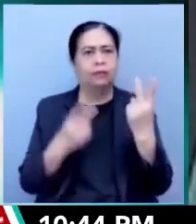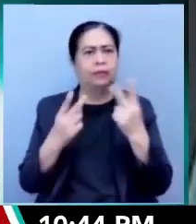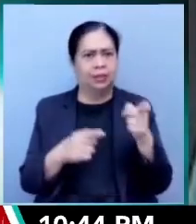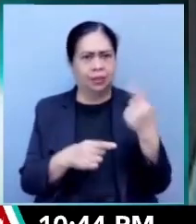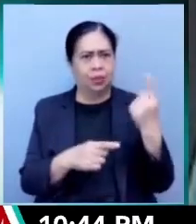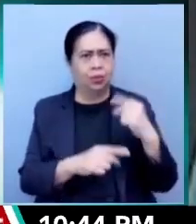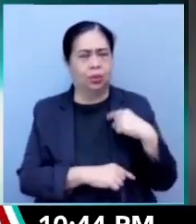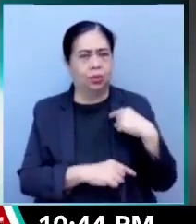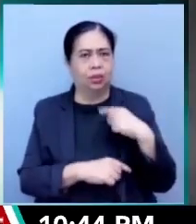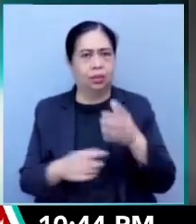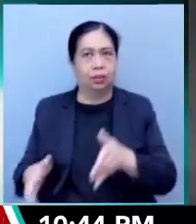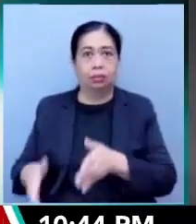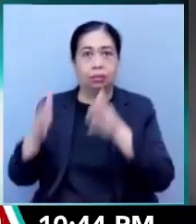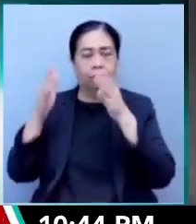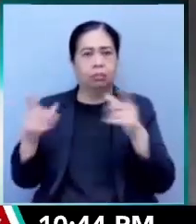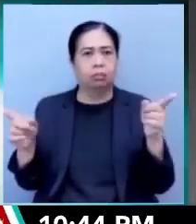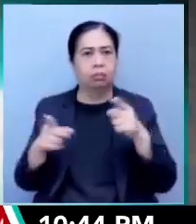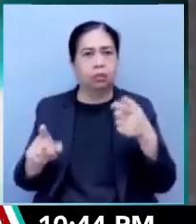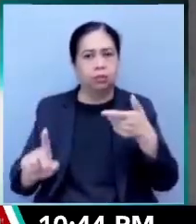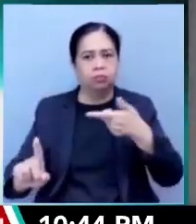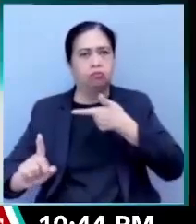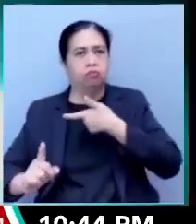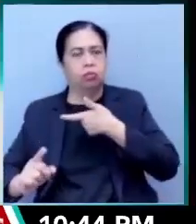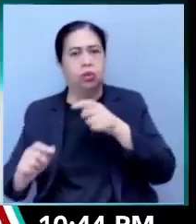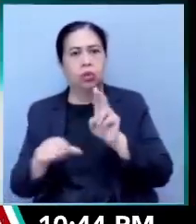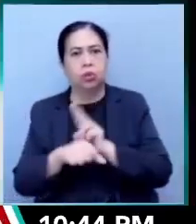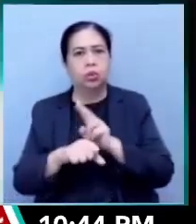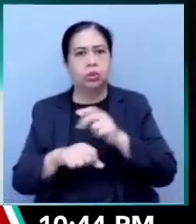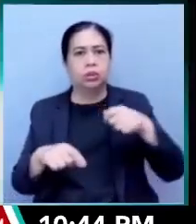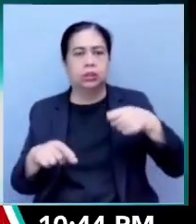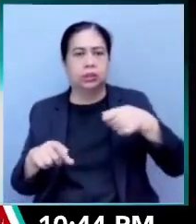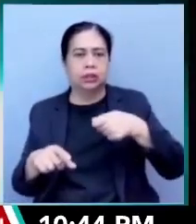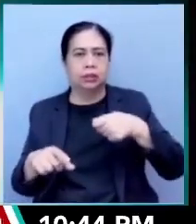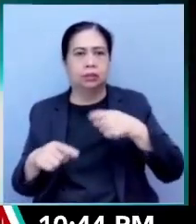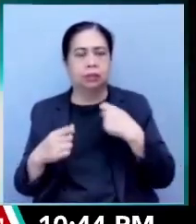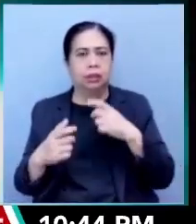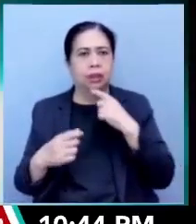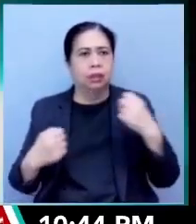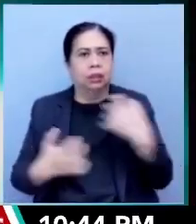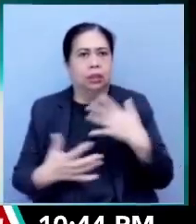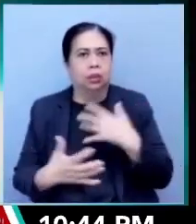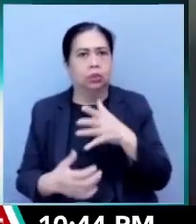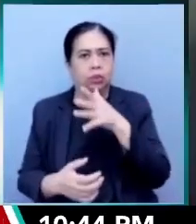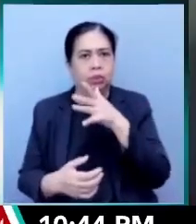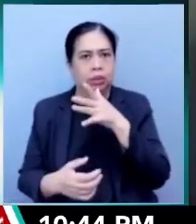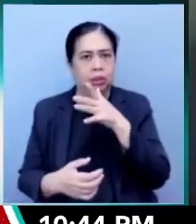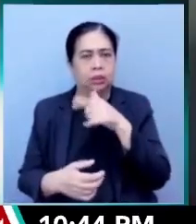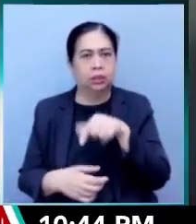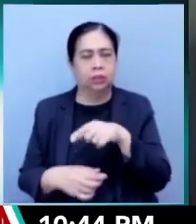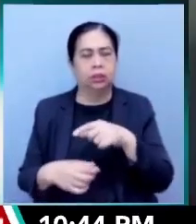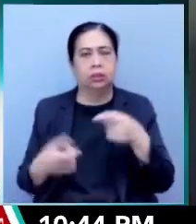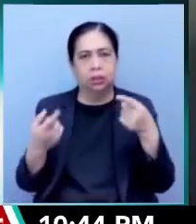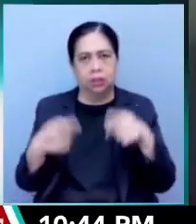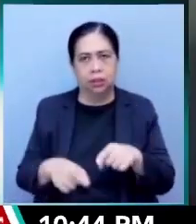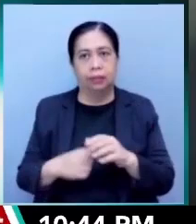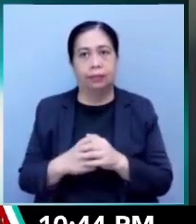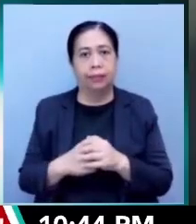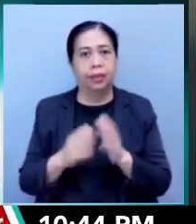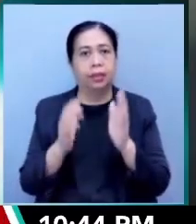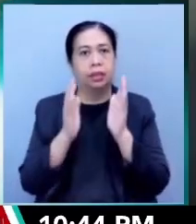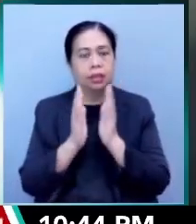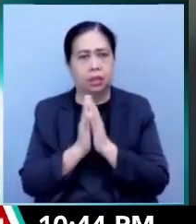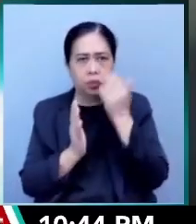gusali nang biglang mang hostage gamit ang kutsilyo. Labis daw ang takot ng ina ng mga bata sa nangyari. Humihingi naman ng pasensya